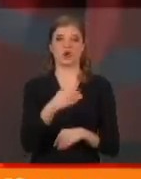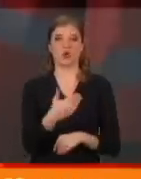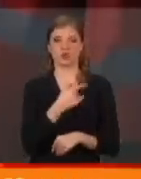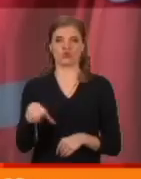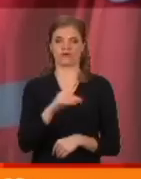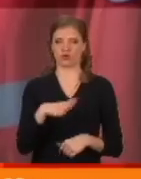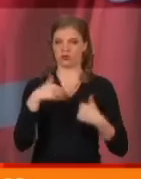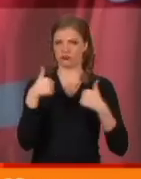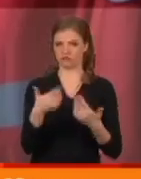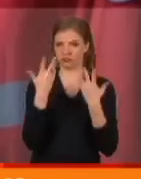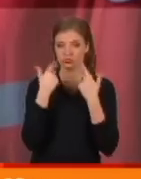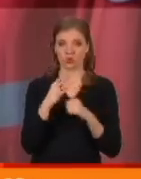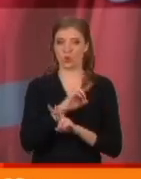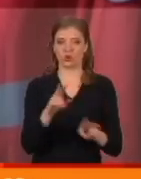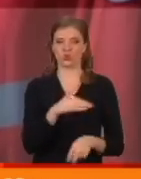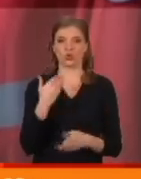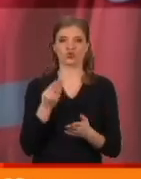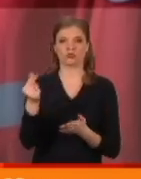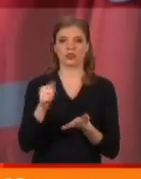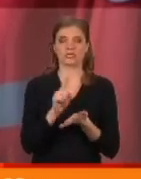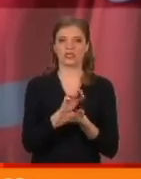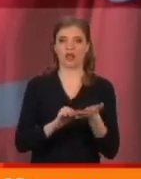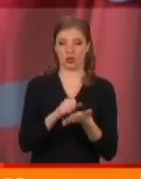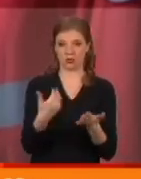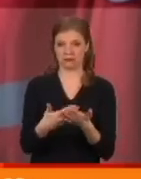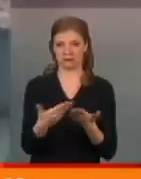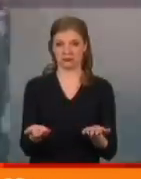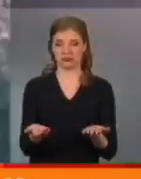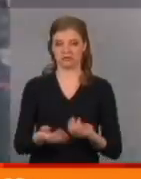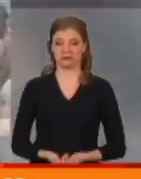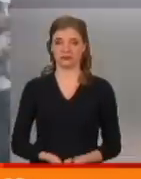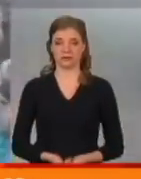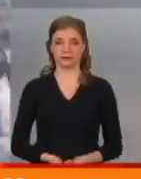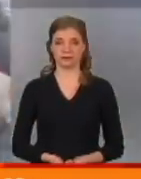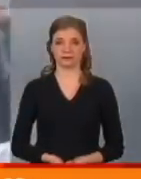все было хорошо, но никто не хочет платить налоги? Да, вот пример с этими евробляхами.